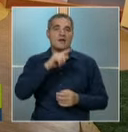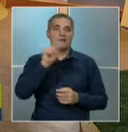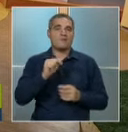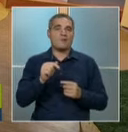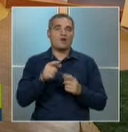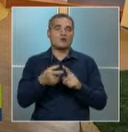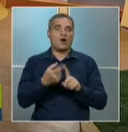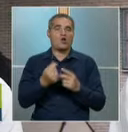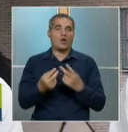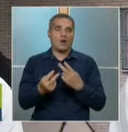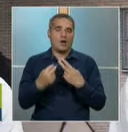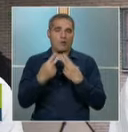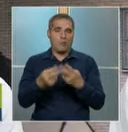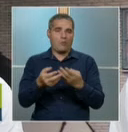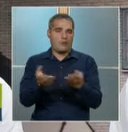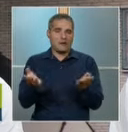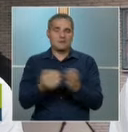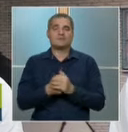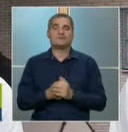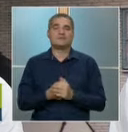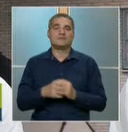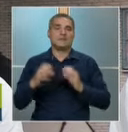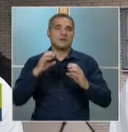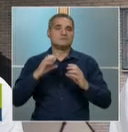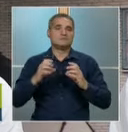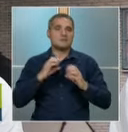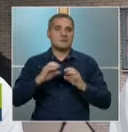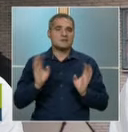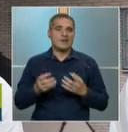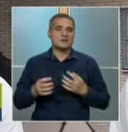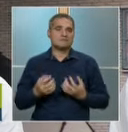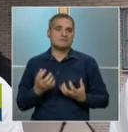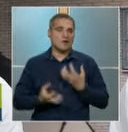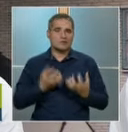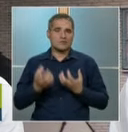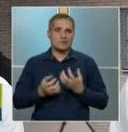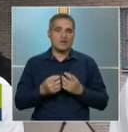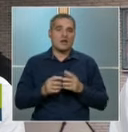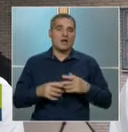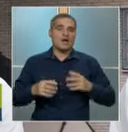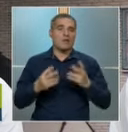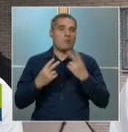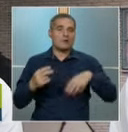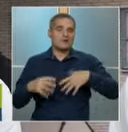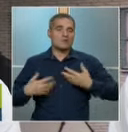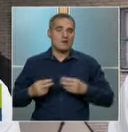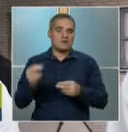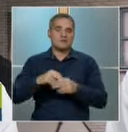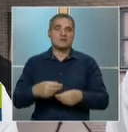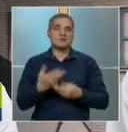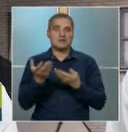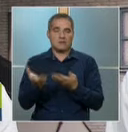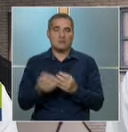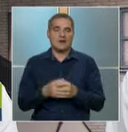от публиката. Така е, дебатът вече стана изключително разгорещен. Публиката има желание да се включи. Заповядай. Какво е значението на